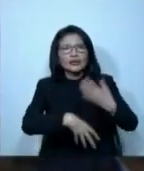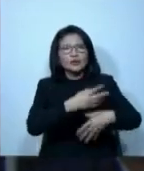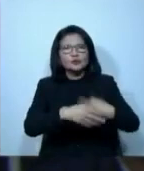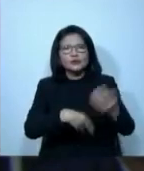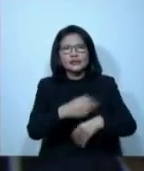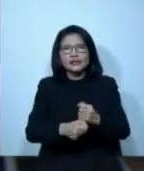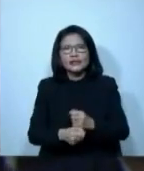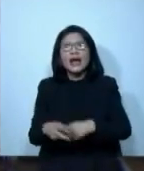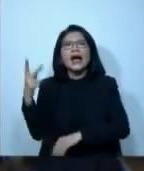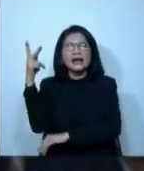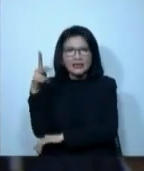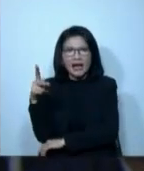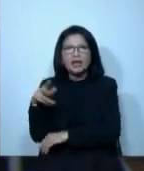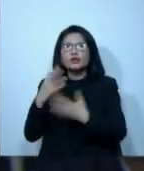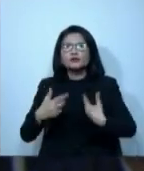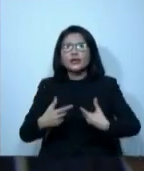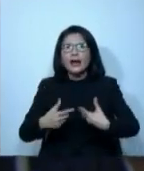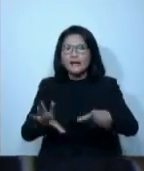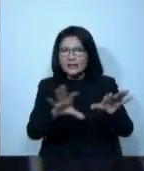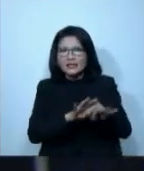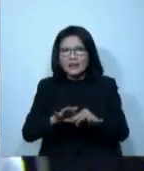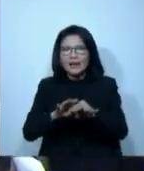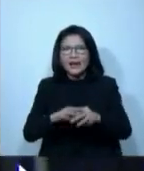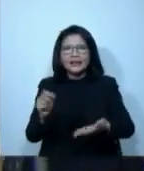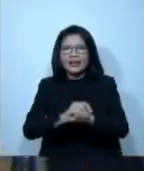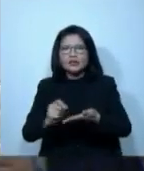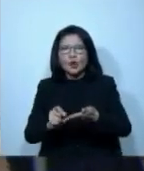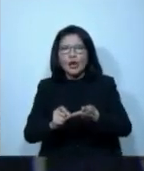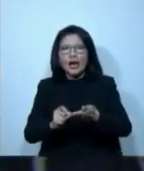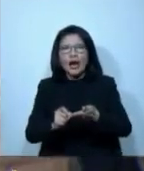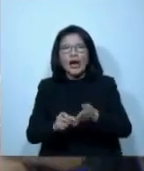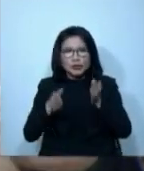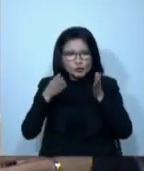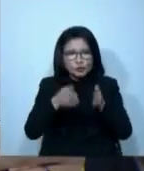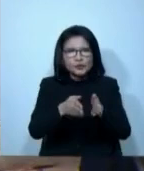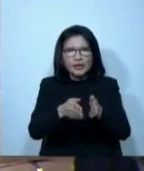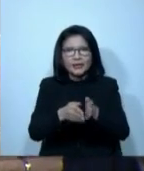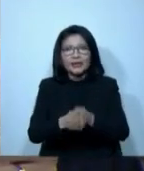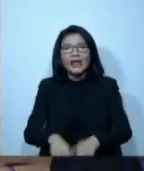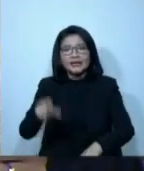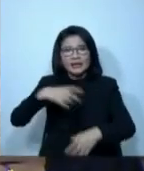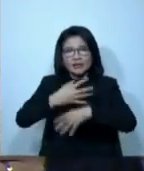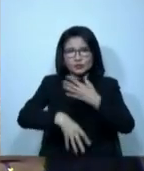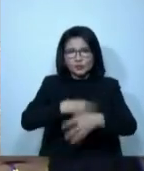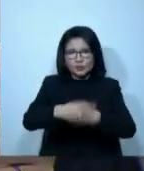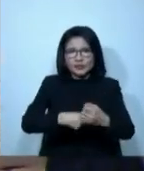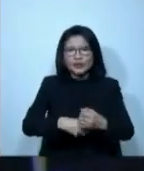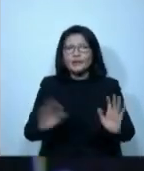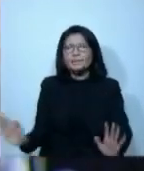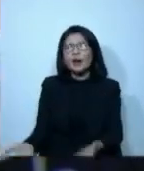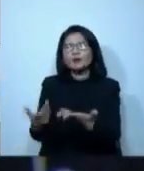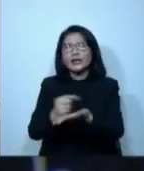bekerja sama dengan seratusan lebih sekolah vokasi. Kawasan industri di Batang sedang kita siapkan, bahkan kita bangunkan